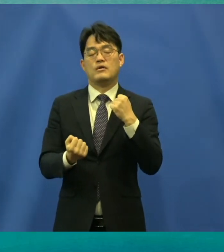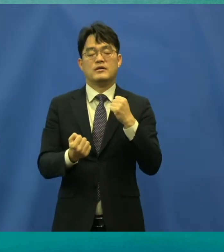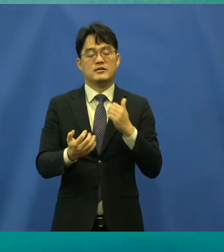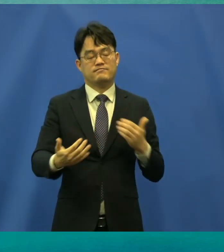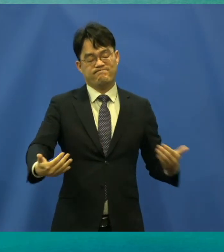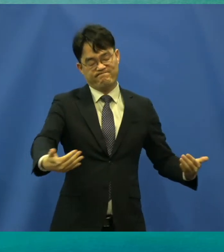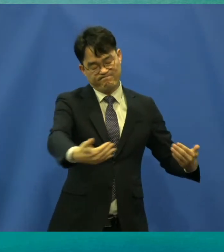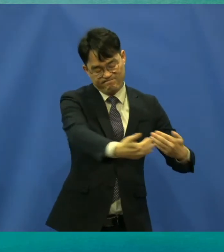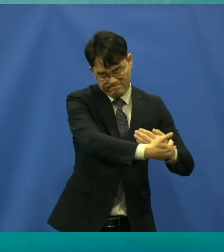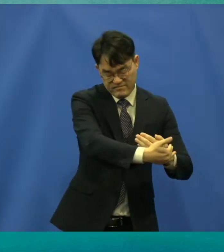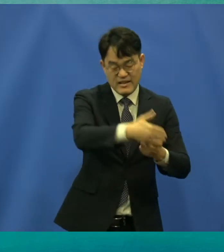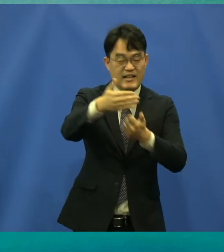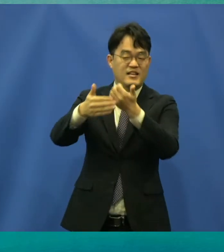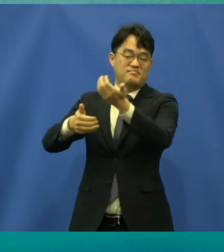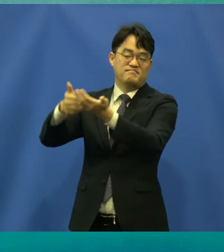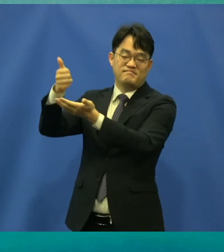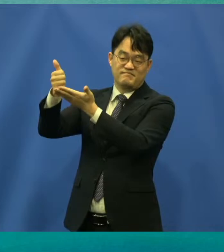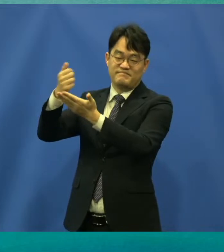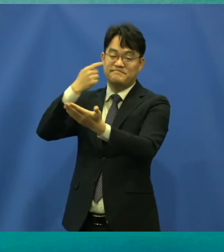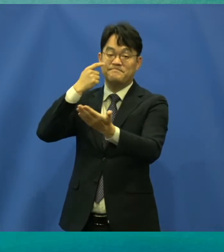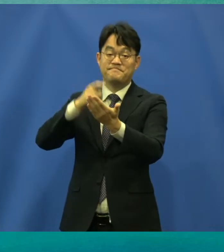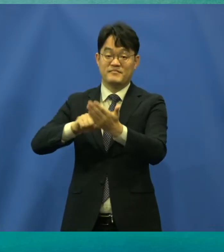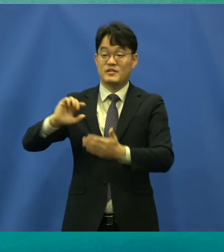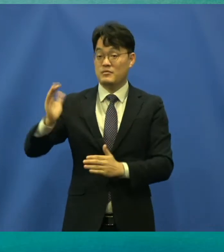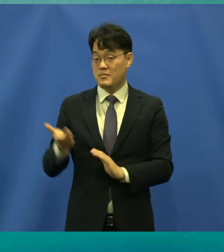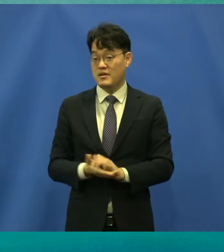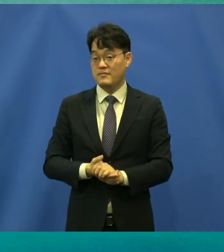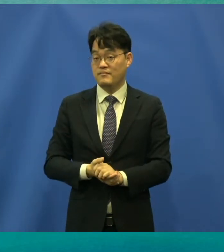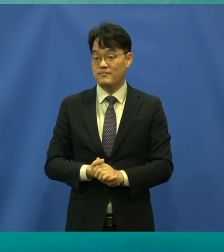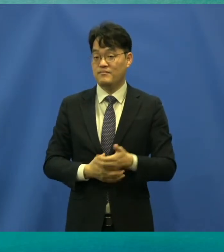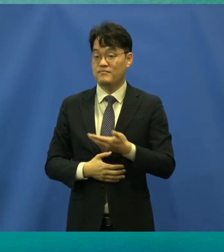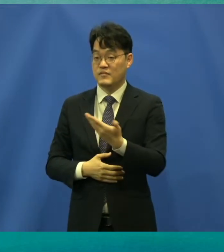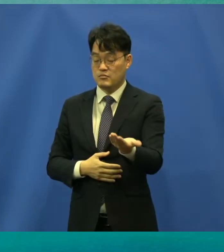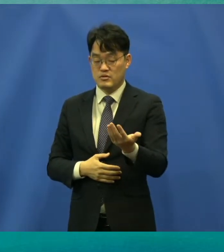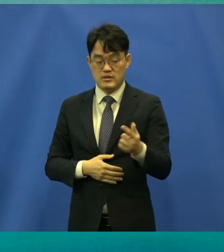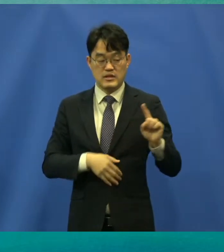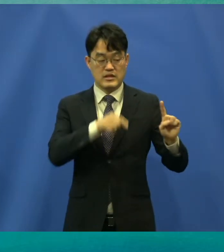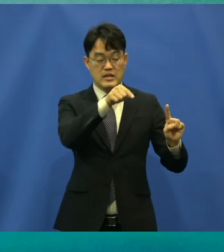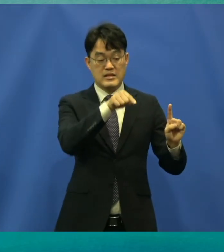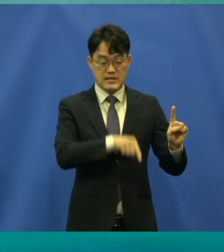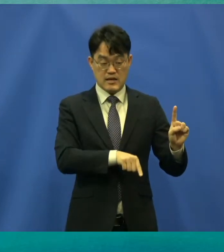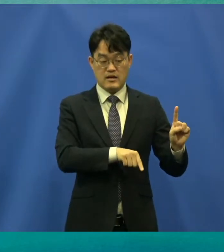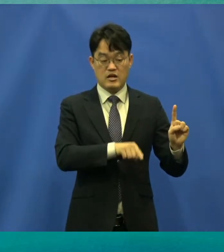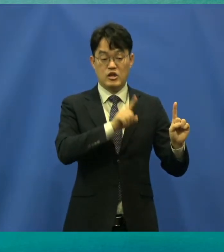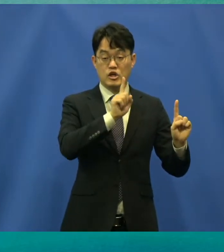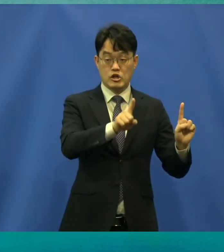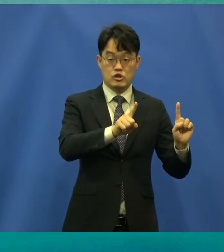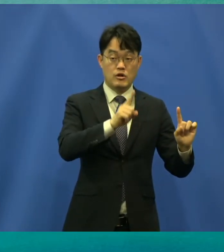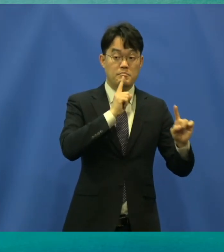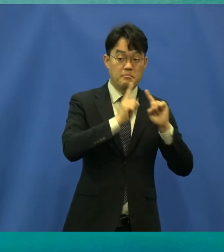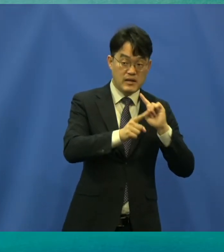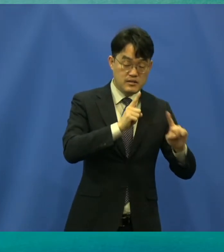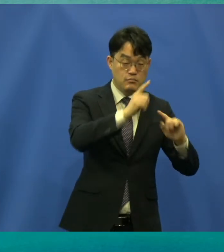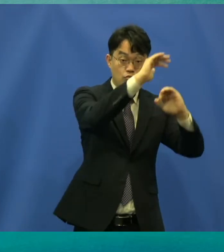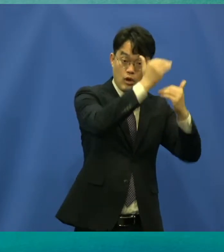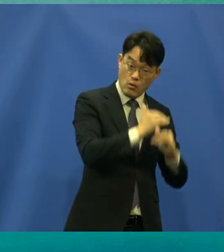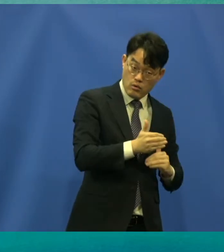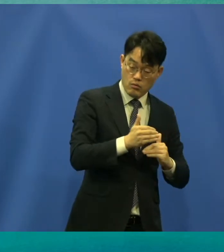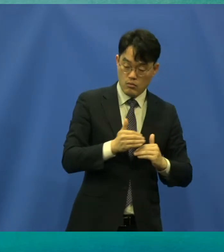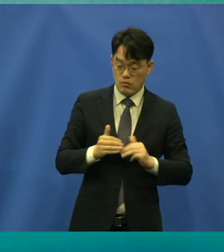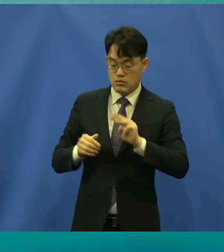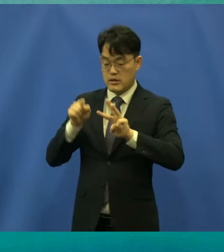처음과 다른 말씀이 아니죠. 동일한 말씀이 요나에게 임했습니다. 언제나 이